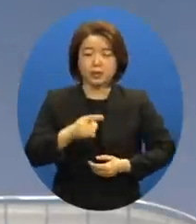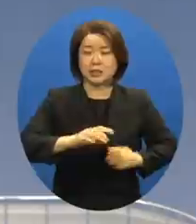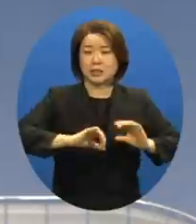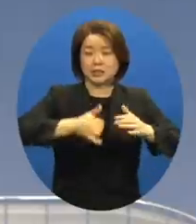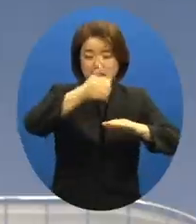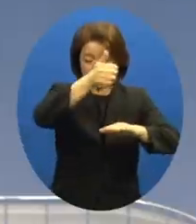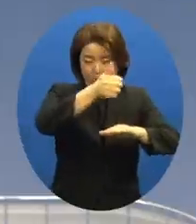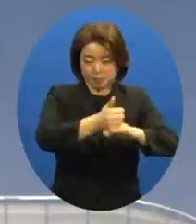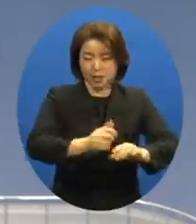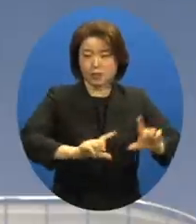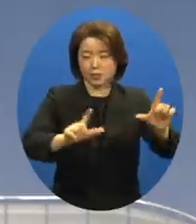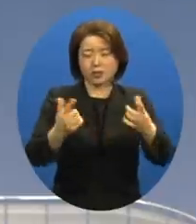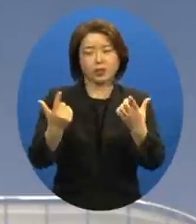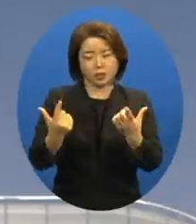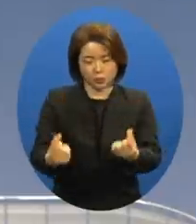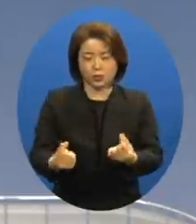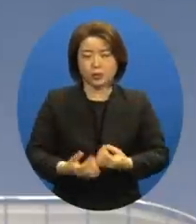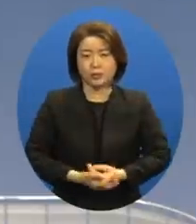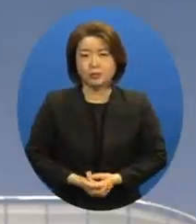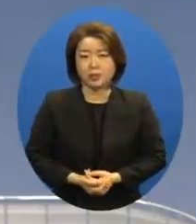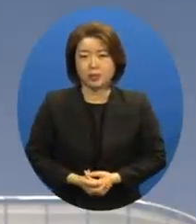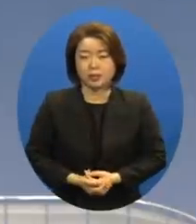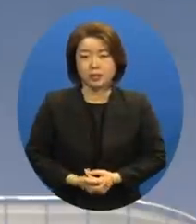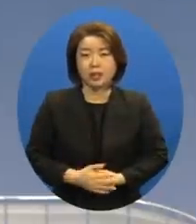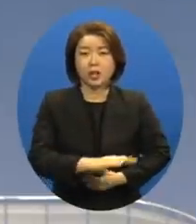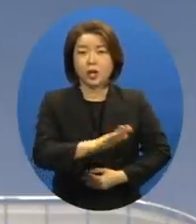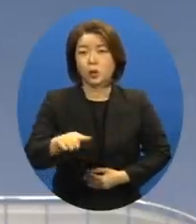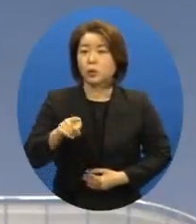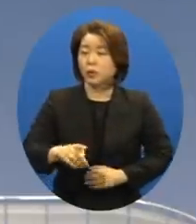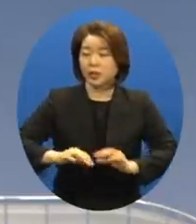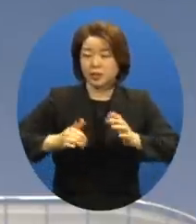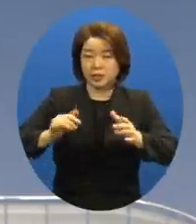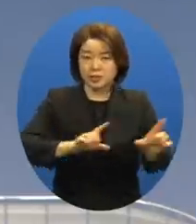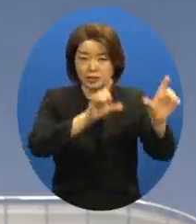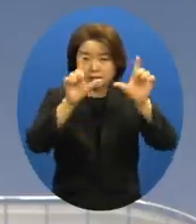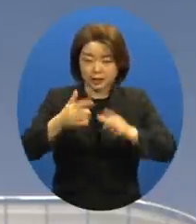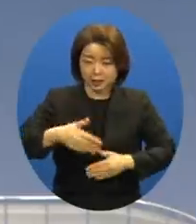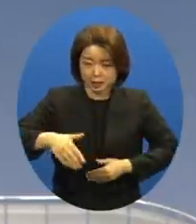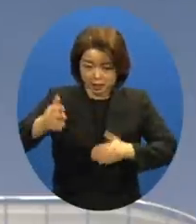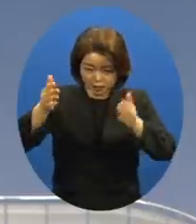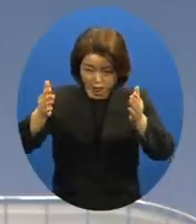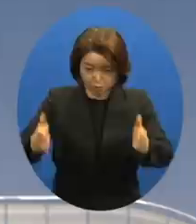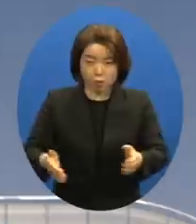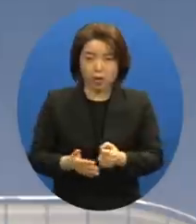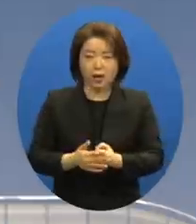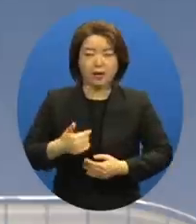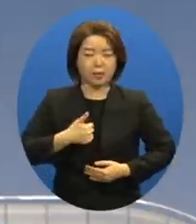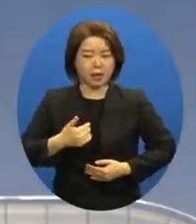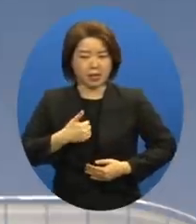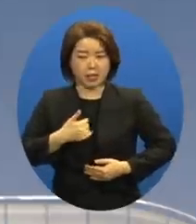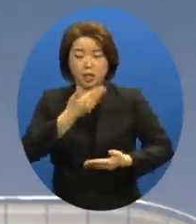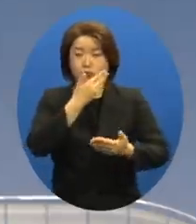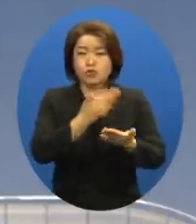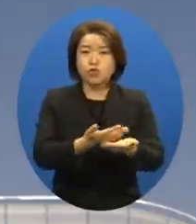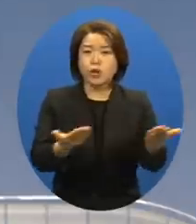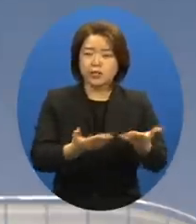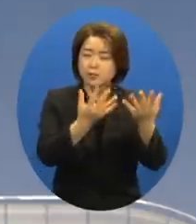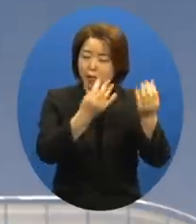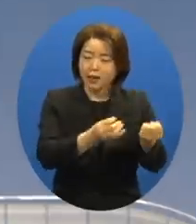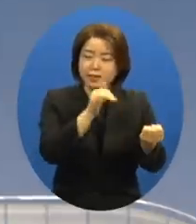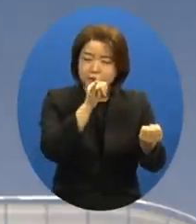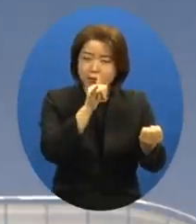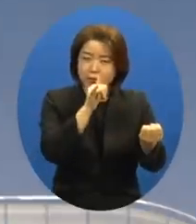똑같습니다 우리가 이 세상 살아가는 동안에 우리에게 중요했던 일들이 참 많습니다